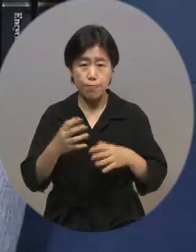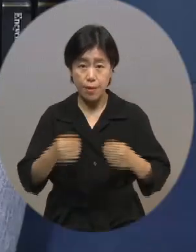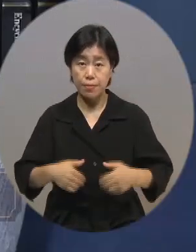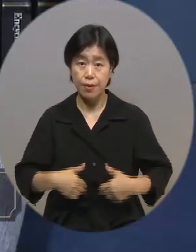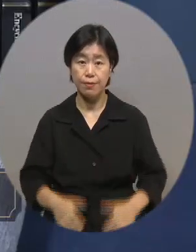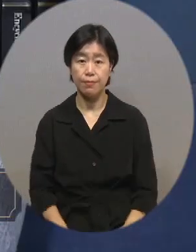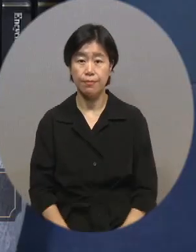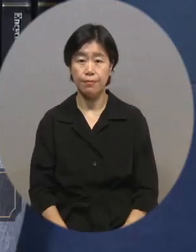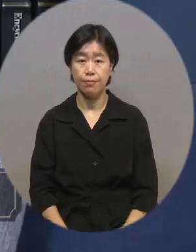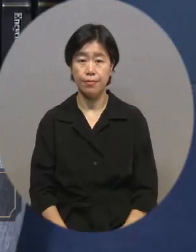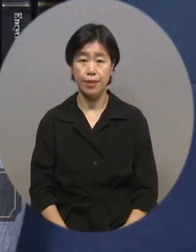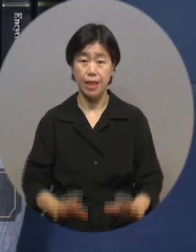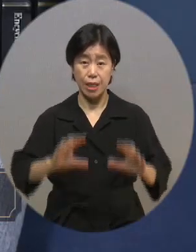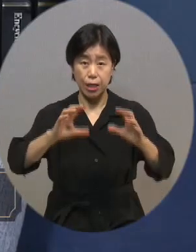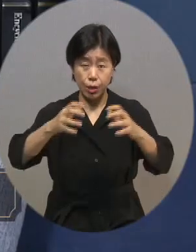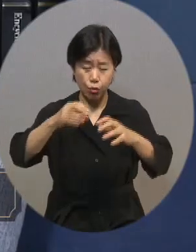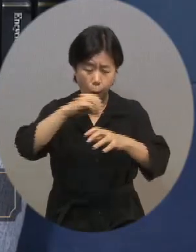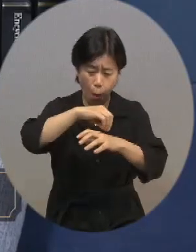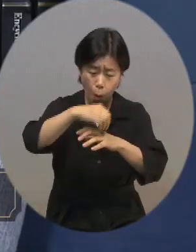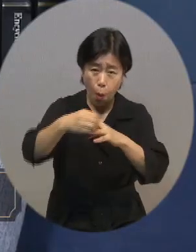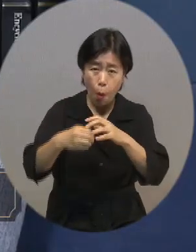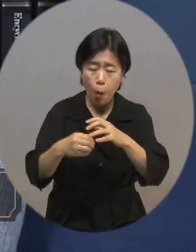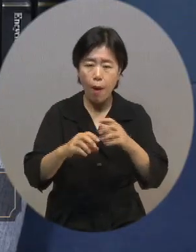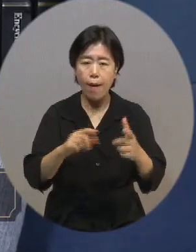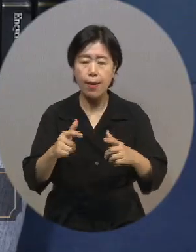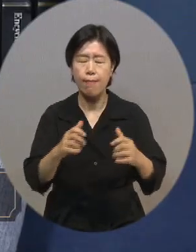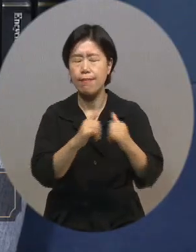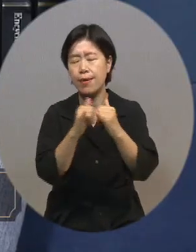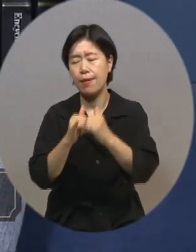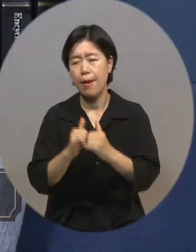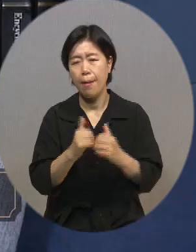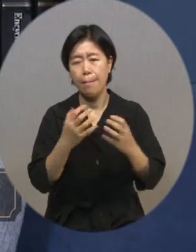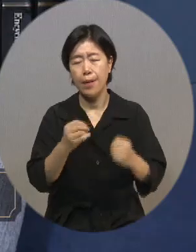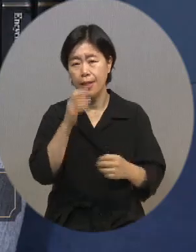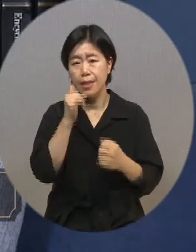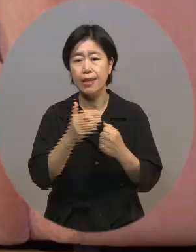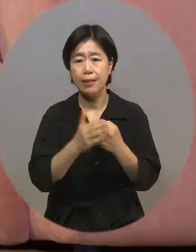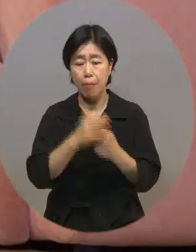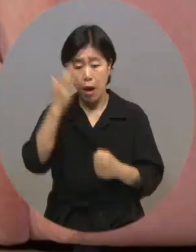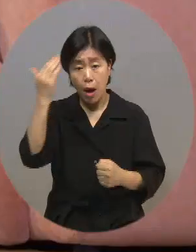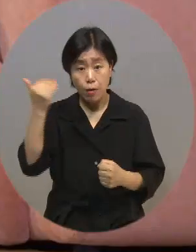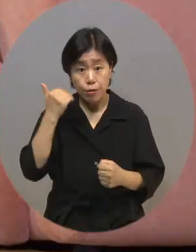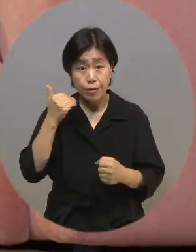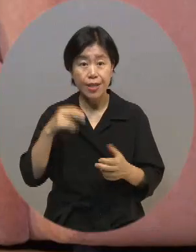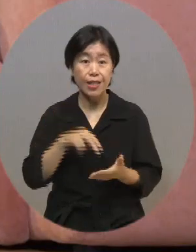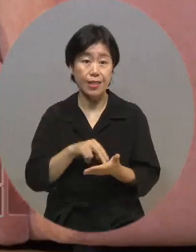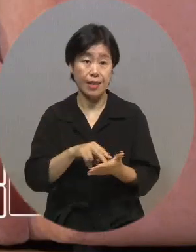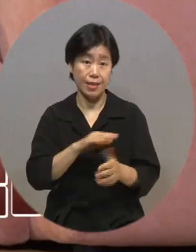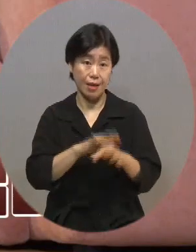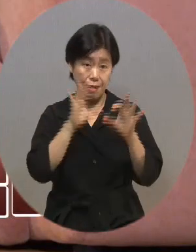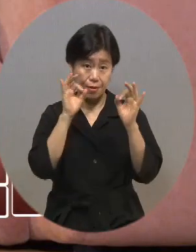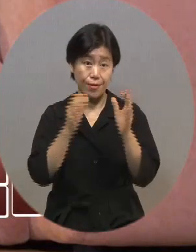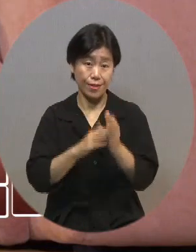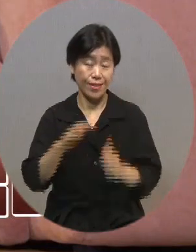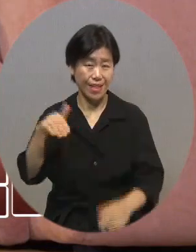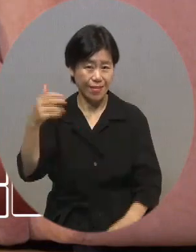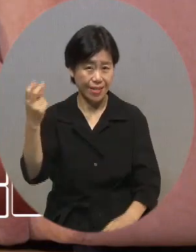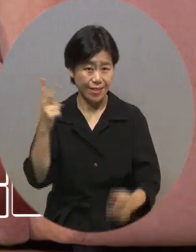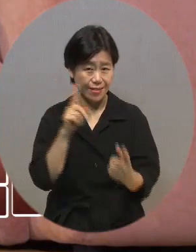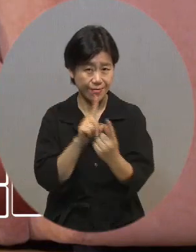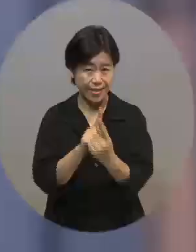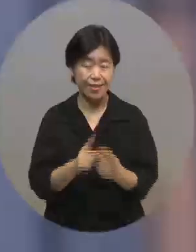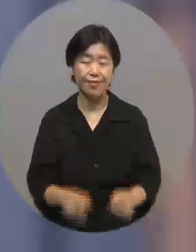예, 자, 지구촌 곳곳에서 긴장감이 고조되다 보니까 우리는 어떨지 좀 짚어봤습니다. 저희는 다음 시간에 또 이야기 이어가도록